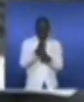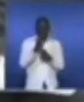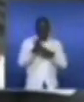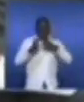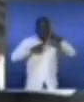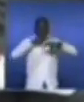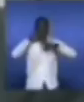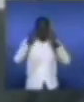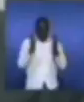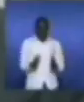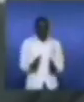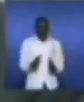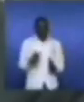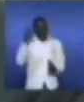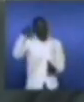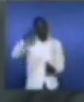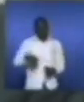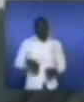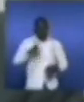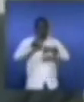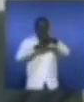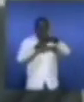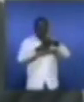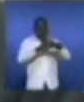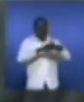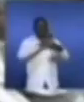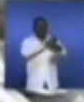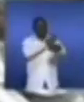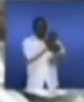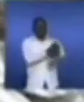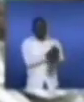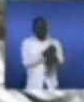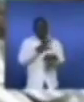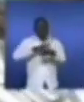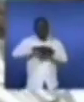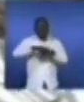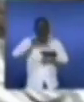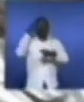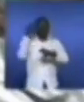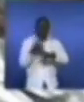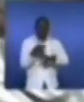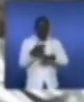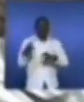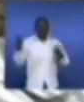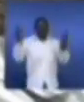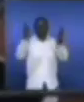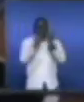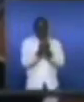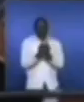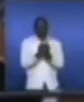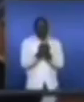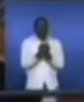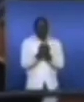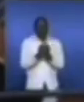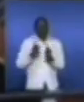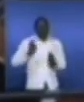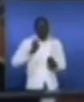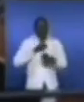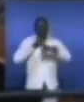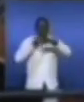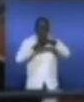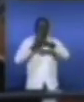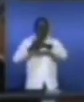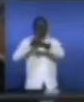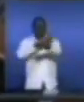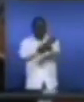Une occasion pour eux d'interpeller les autorités sur les difficultés qu'ils rencontrent. Nous interpellons nos autorités